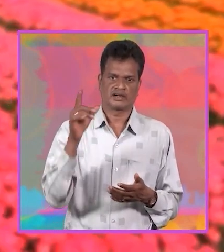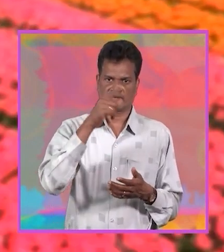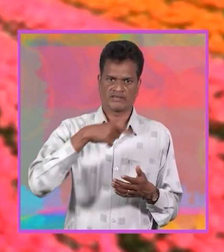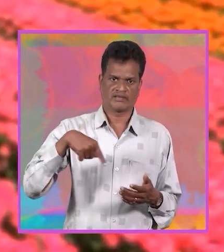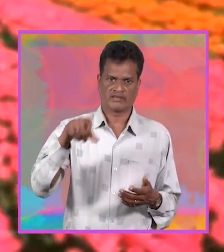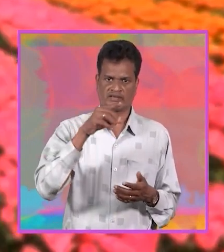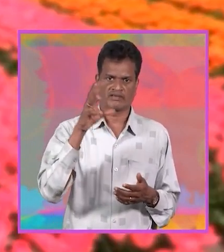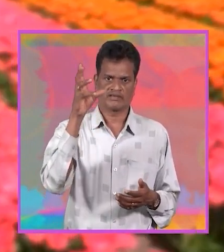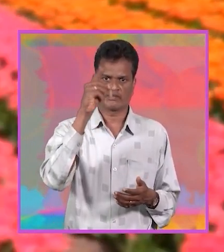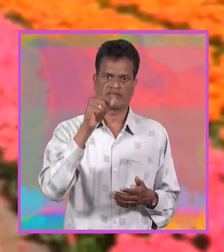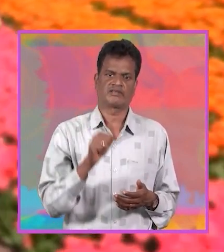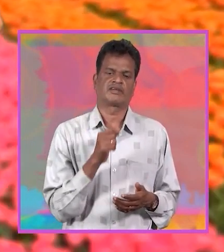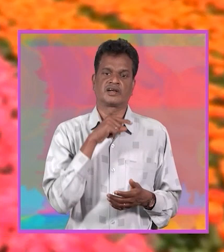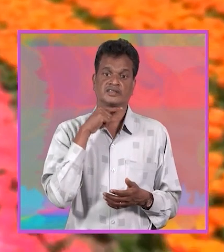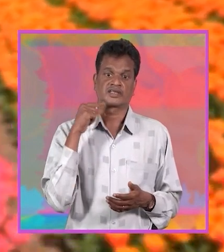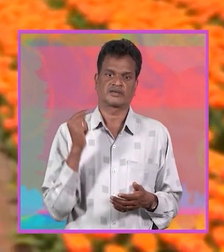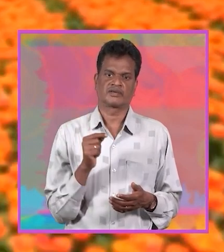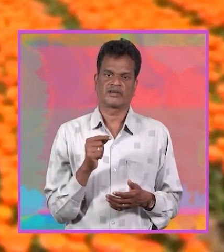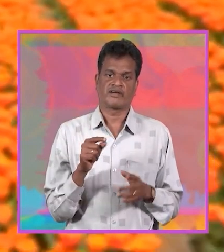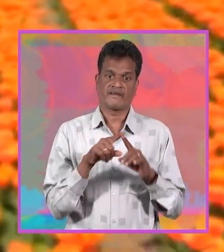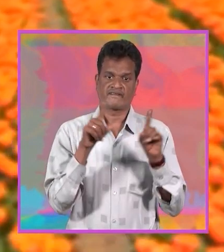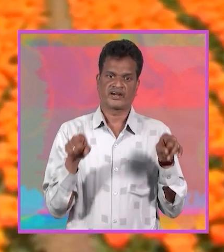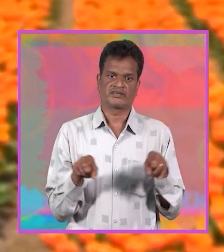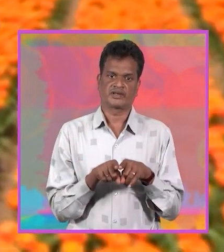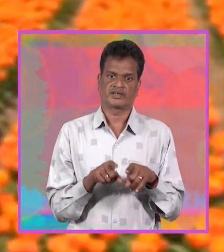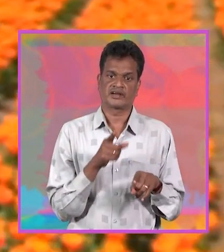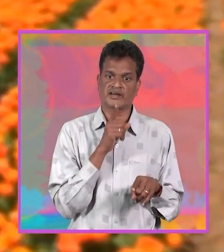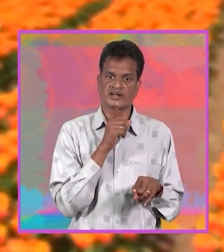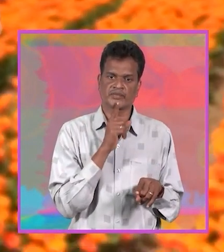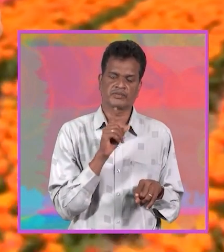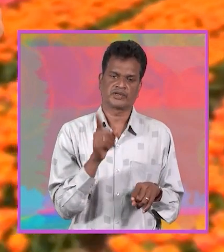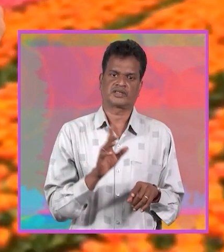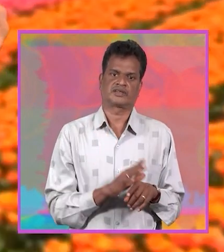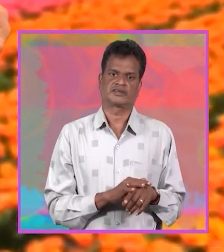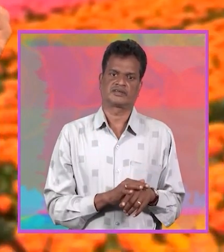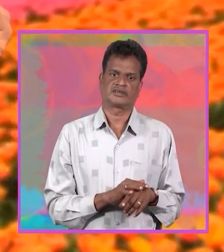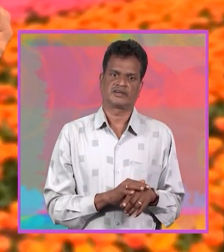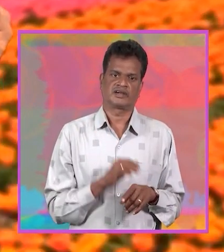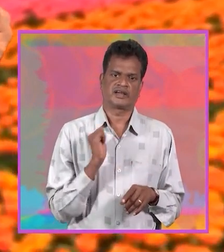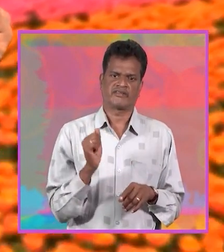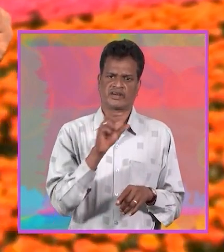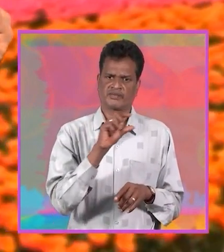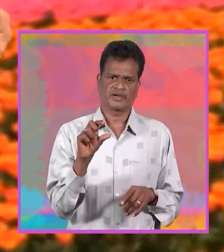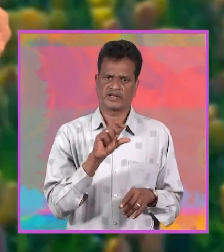இருக்கு. இப்போ வடிவ பண்பும் இருக்கு, நிறப்பண்பும் இங்கே இருக்கு. இது எவ்வகை பெயரை குறிக்கும்?